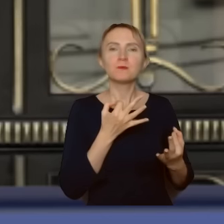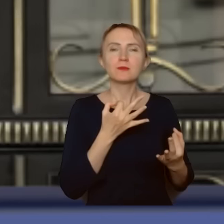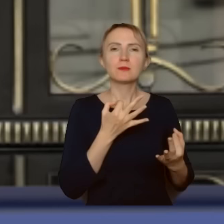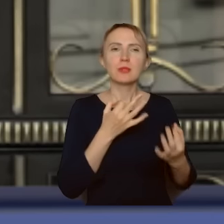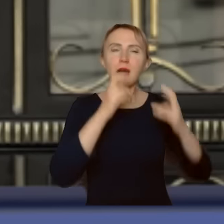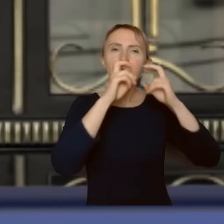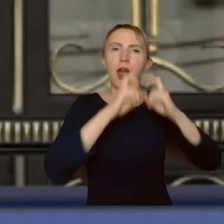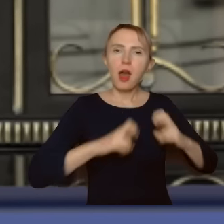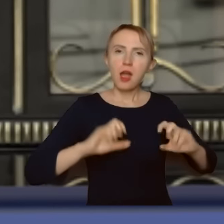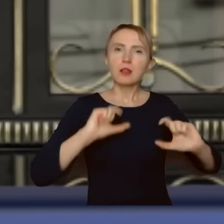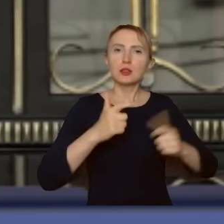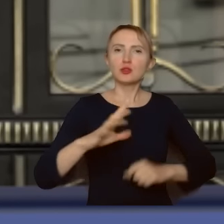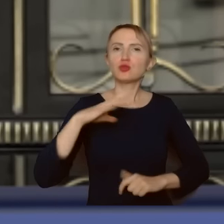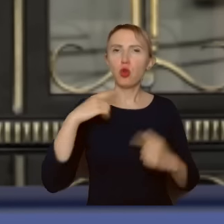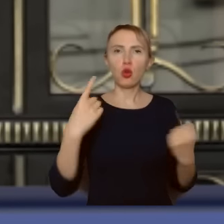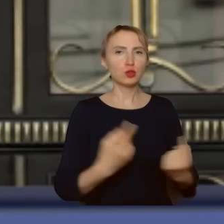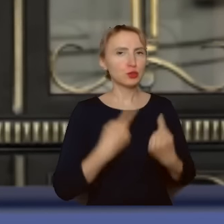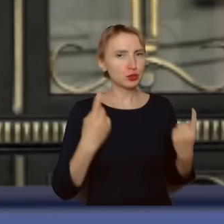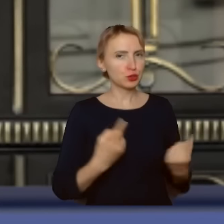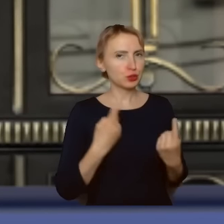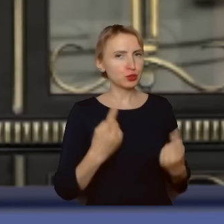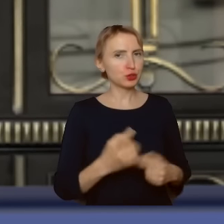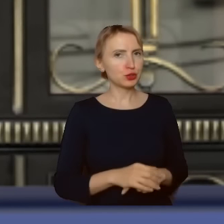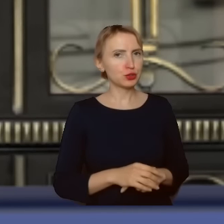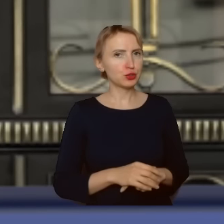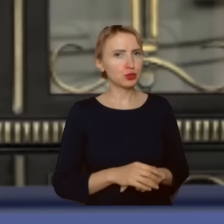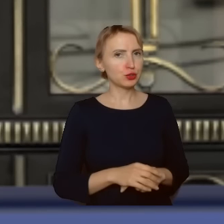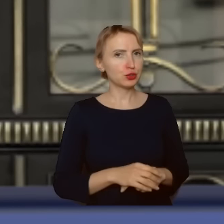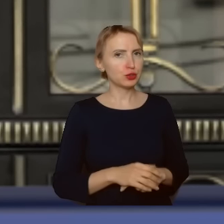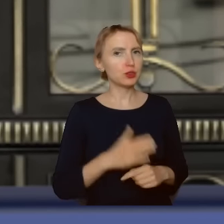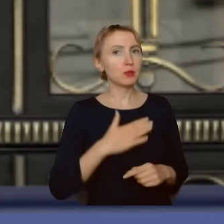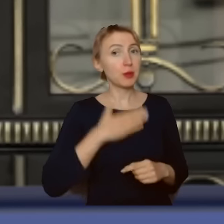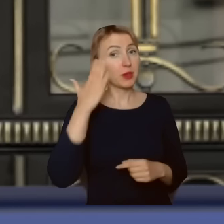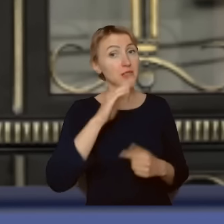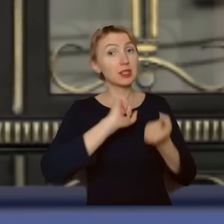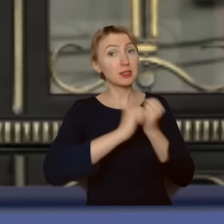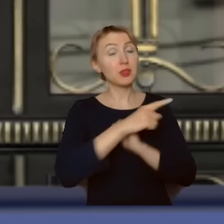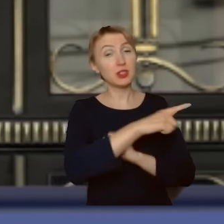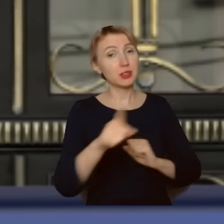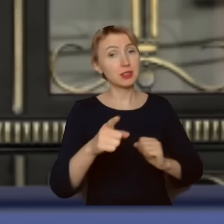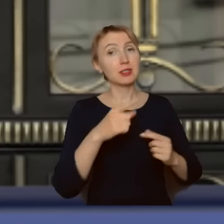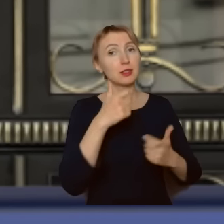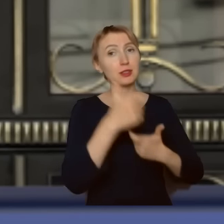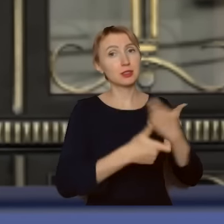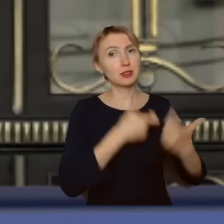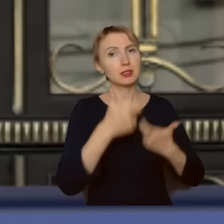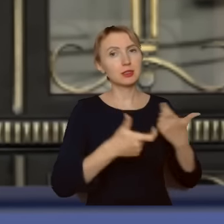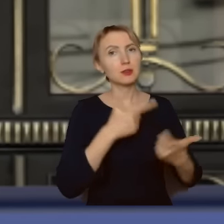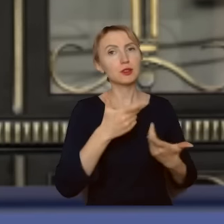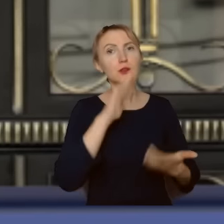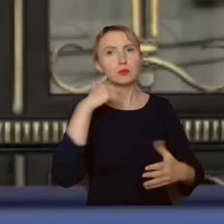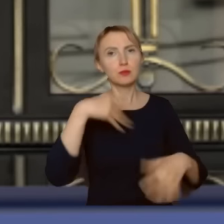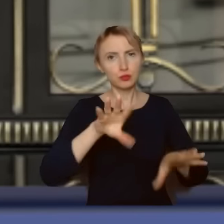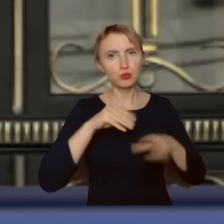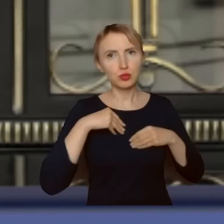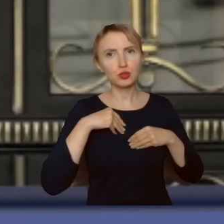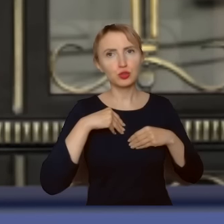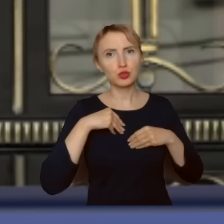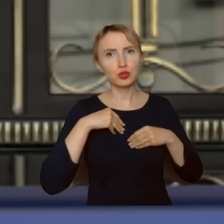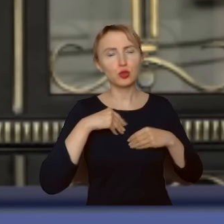analizy tego, co się stało. No i mam nadzieję zmienić swoje postępowanie i uznać orzeczenie